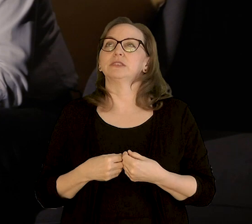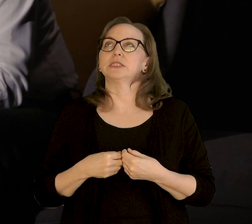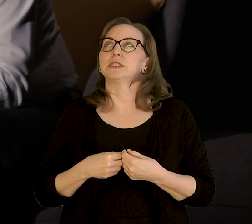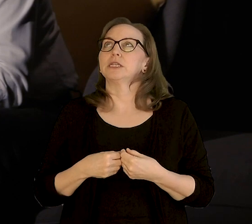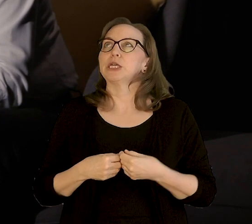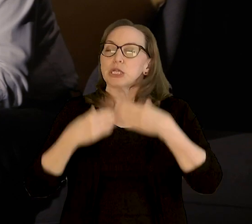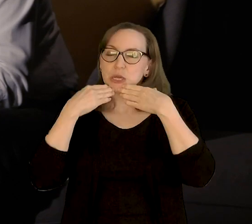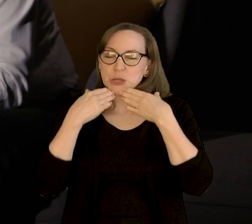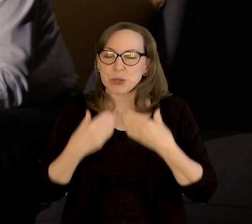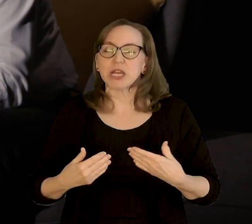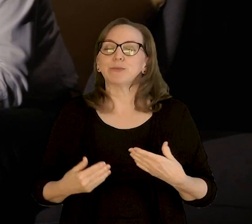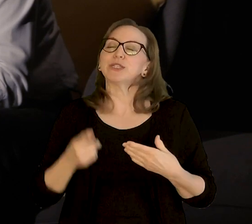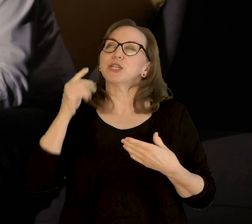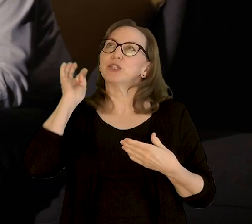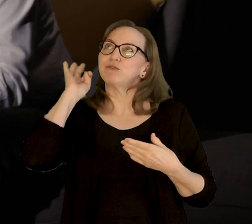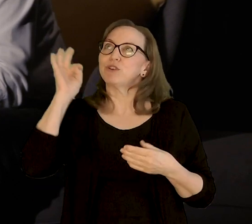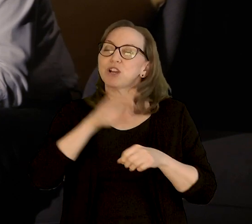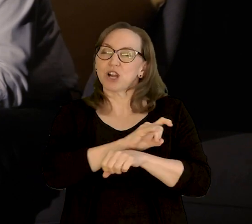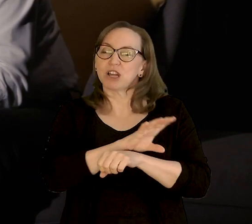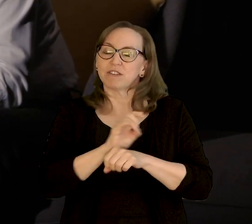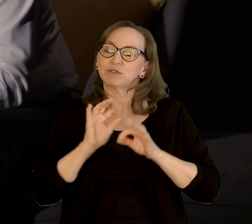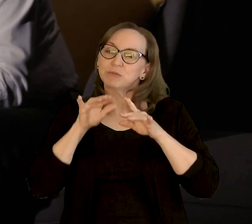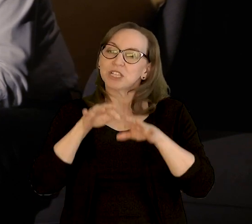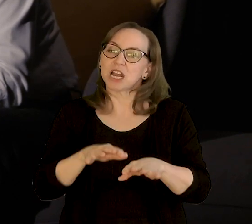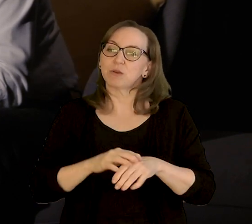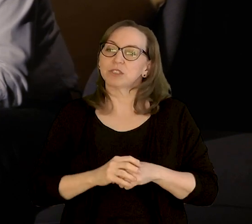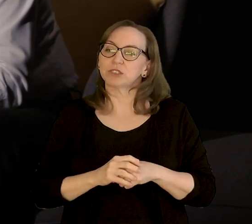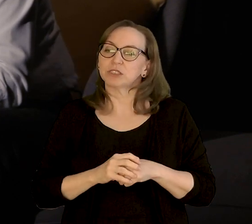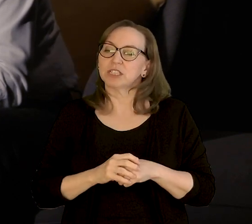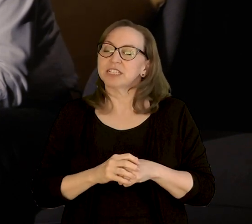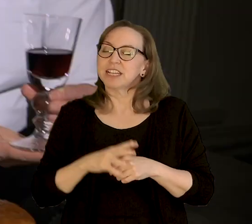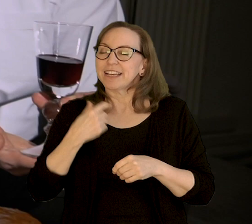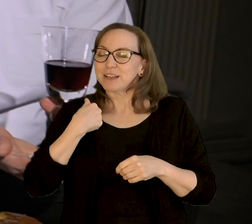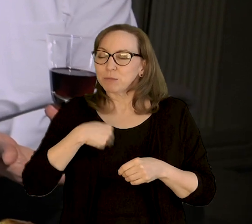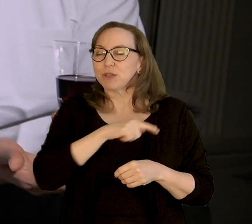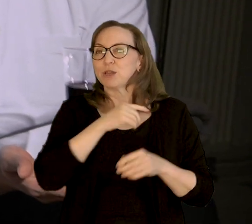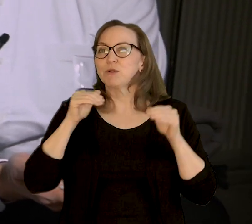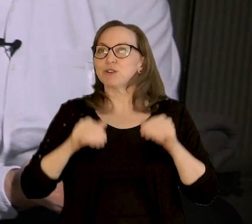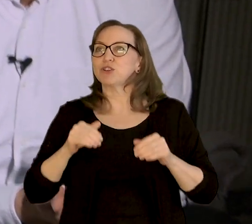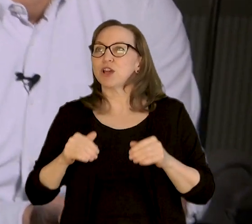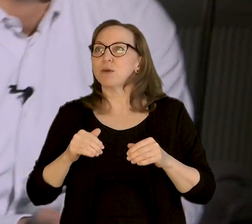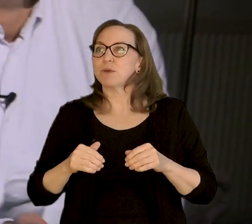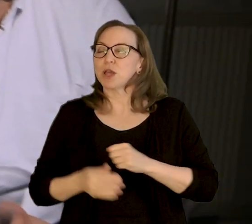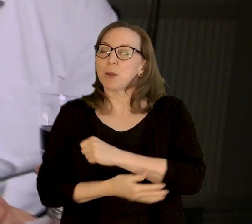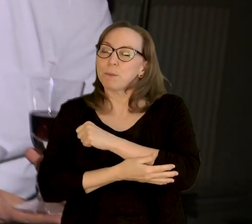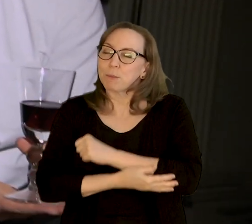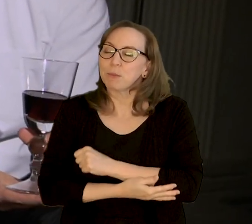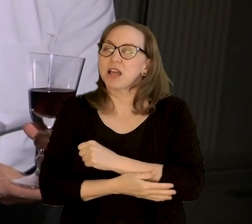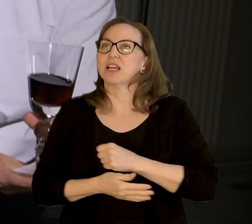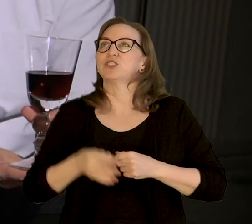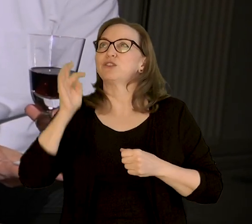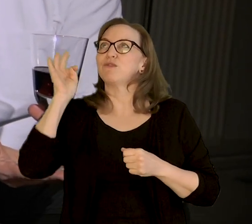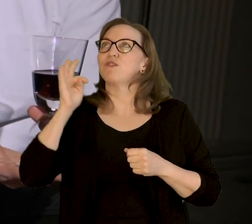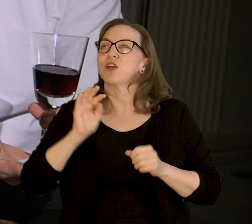Dziękujemy Ci za to, że przelałeś swoją krew, abyśmy my dzisiaj mogli liczyć na Twoją ochronę. I tak